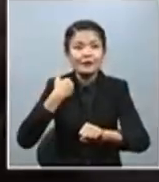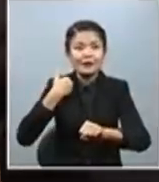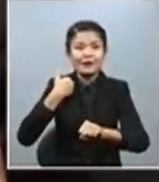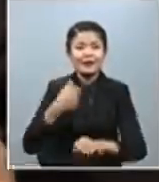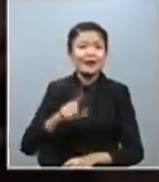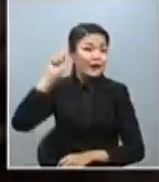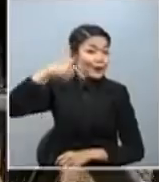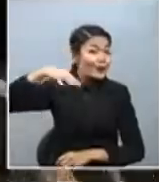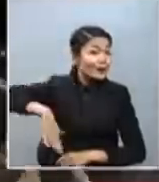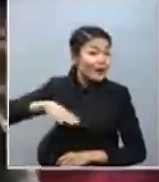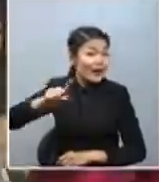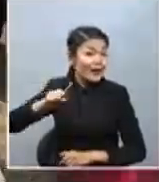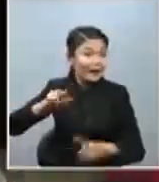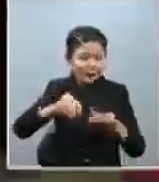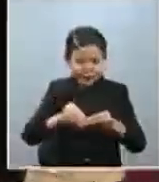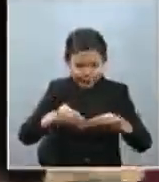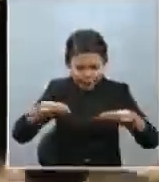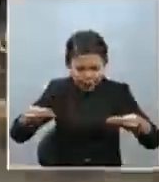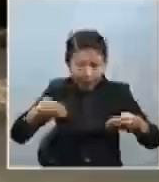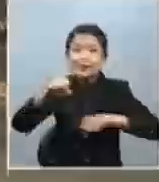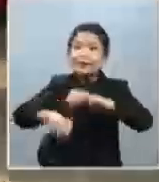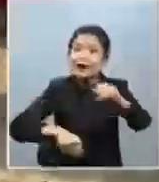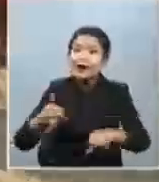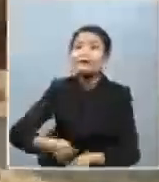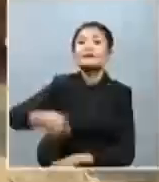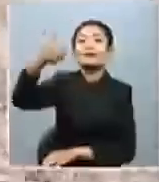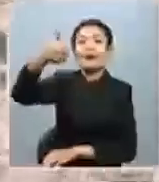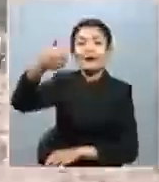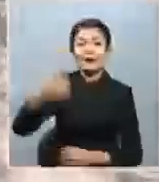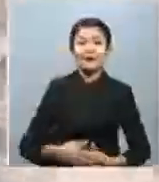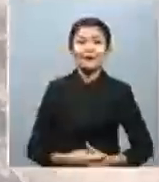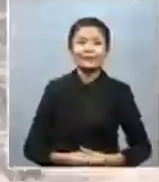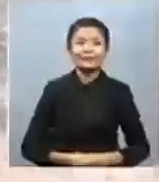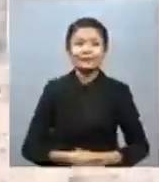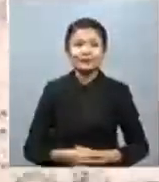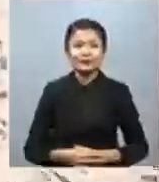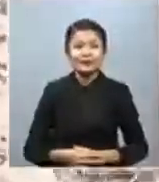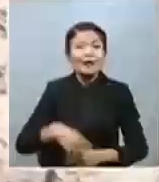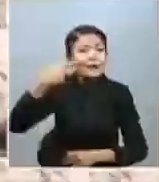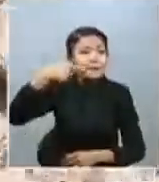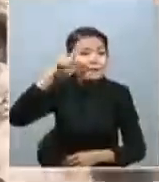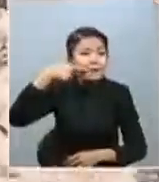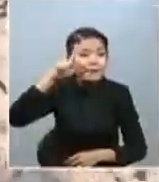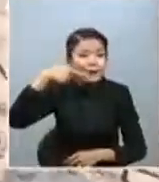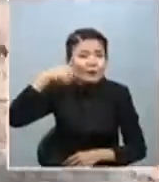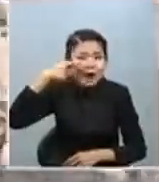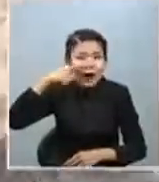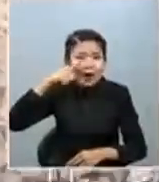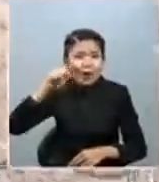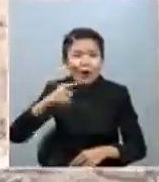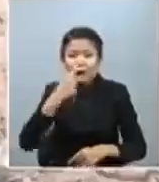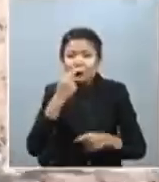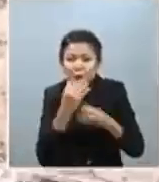งหน่อยผู้นี่ก็ได้จักรยานแต่เพียงผู้เดียวโอ้ยแต่ป้าเพิ่นนี่แย่งกับเขาจนเลือด